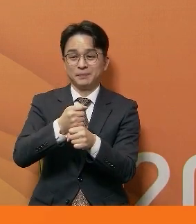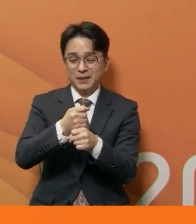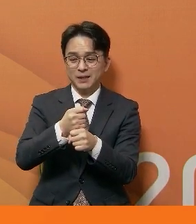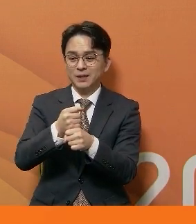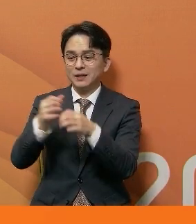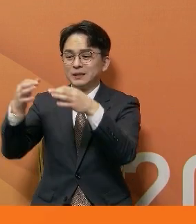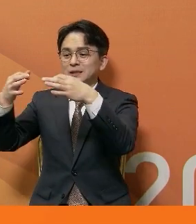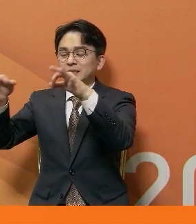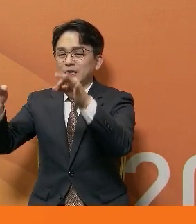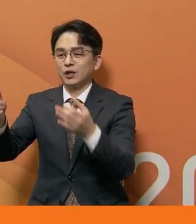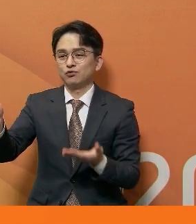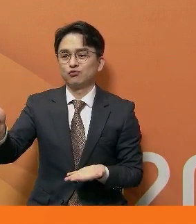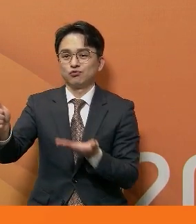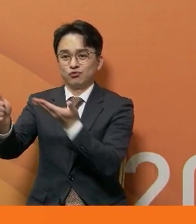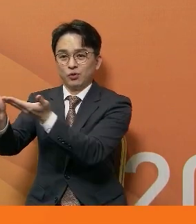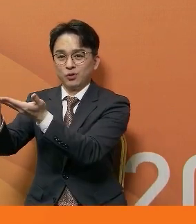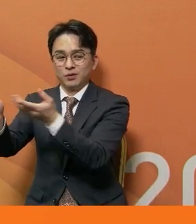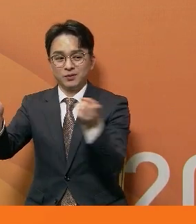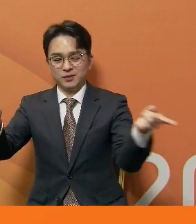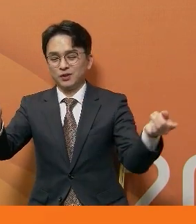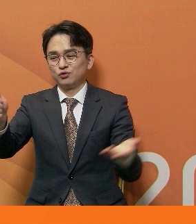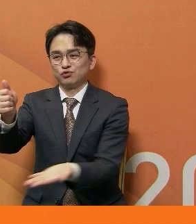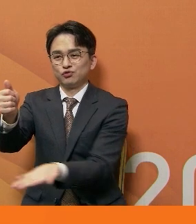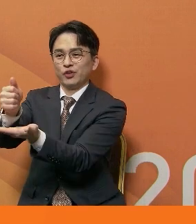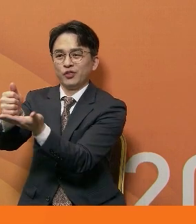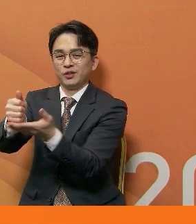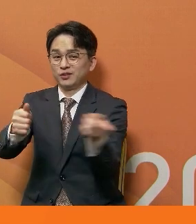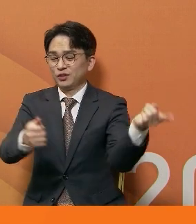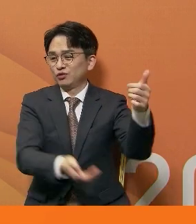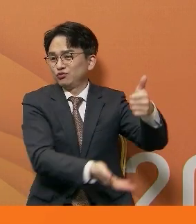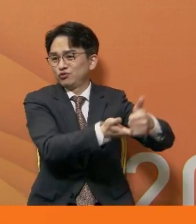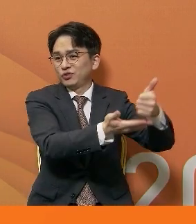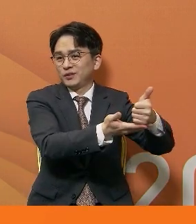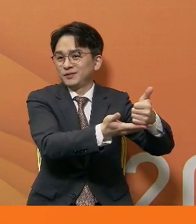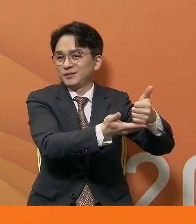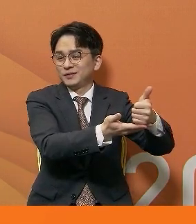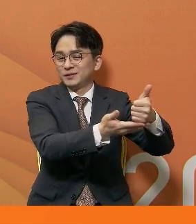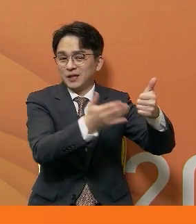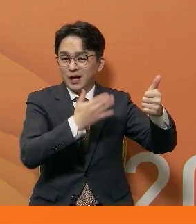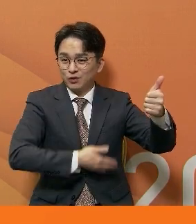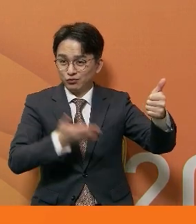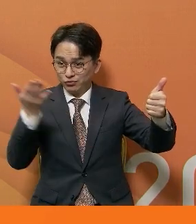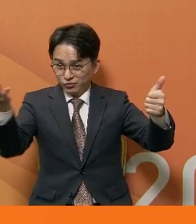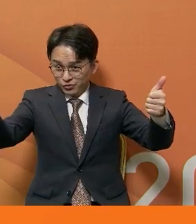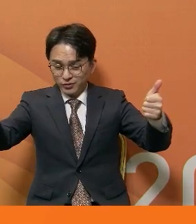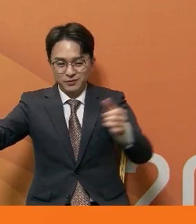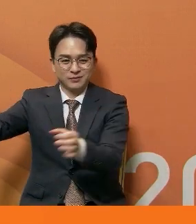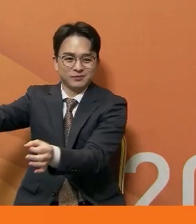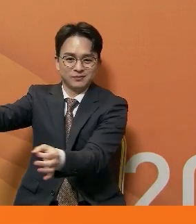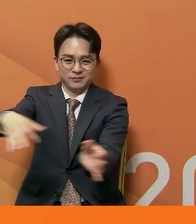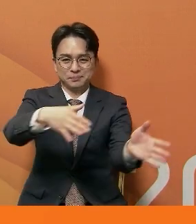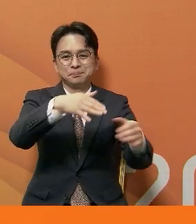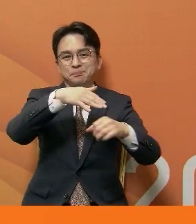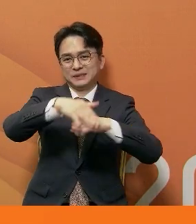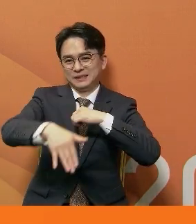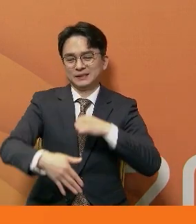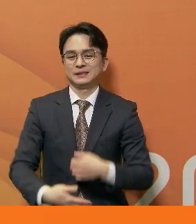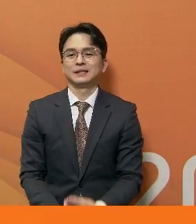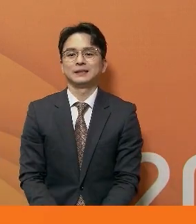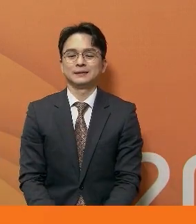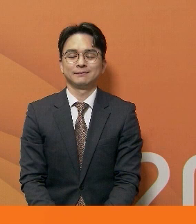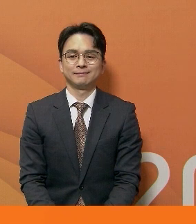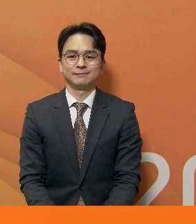금융권에 이제 공유를 하면서 추천을 드리게 되고요 컨텐츠 기업에 투자 위치를 최종적으로 지원을 하는 방식으로 예정하고